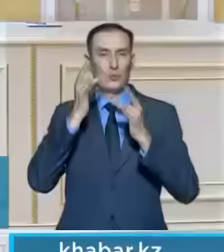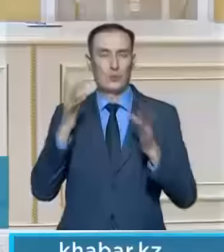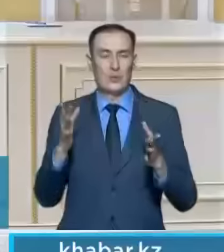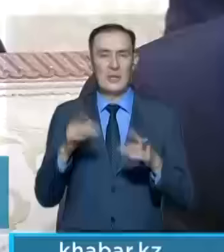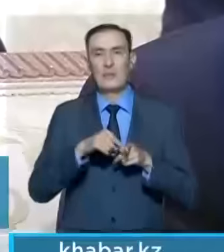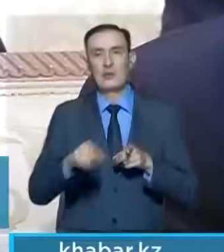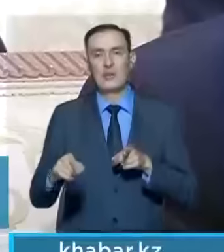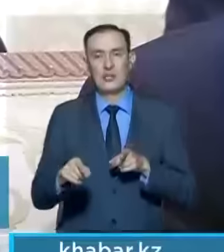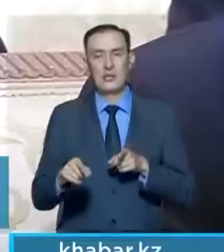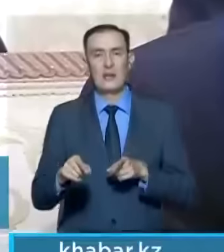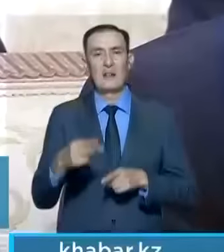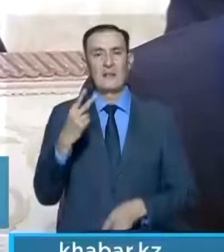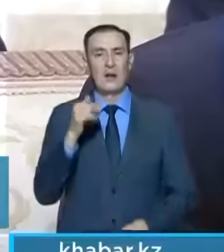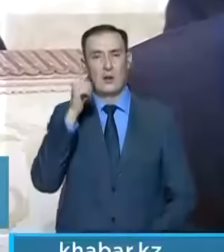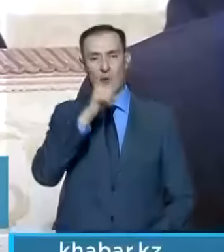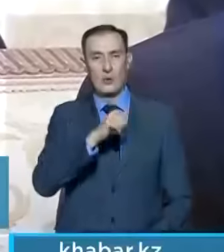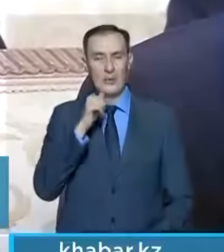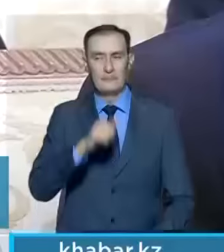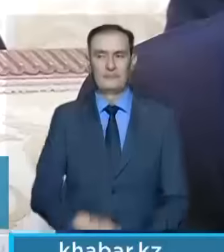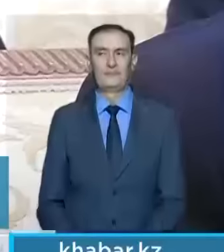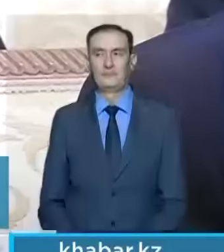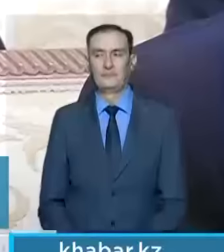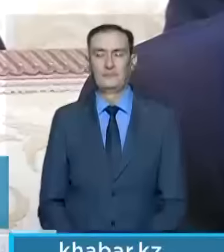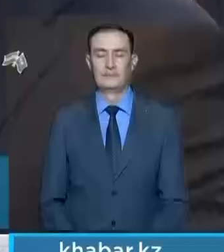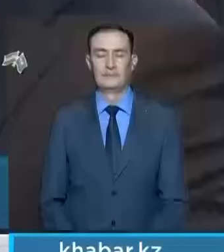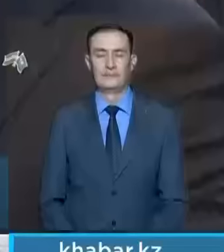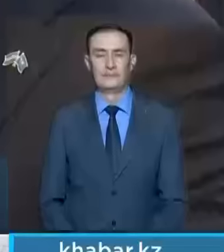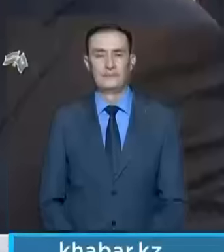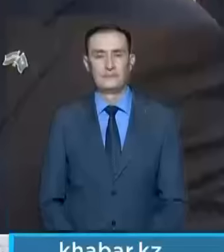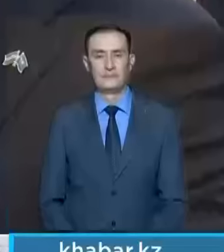на ближайшие 2 года. Айгуль Амантаева, Айдос